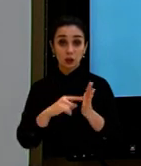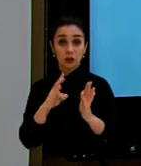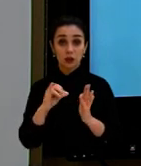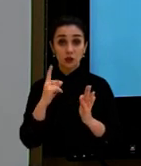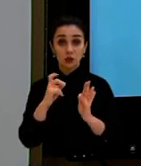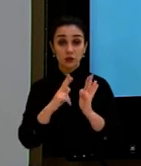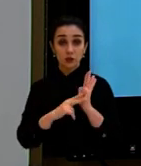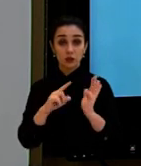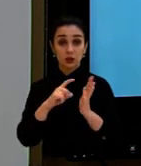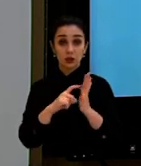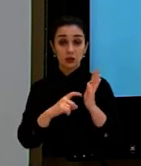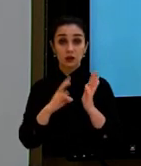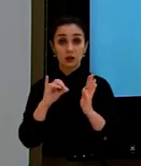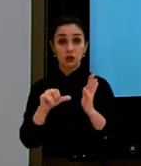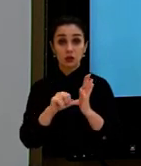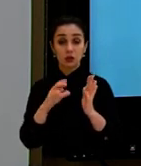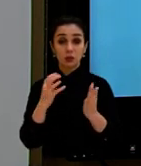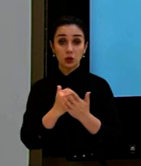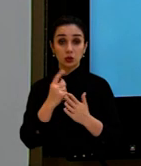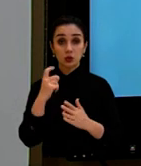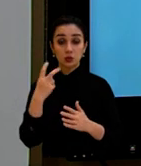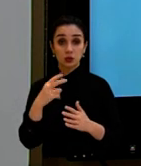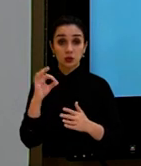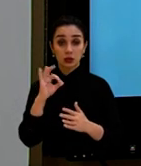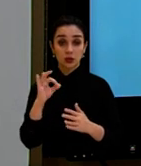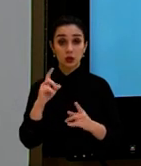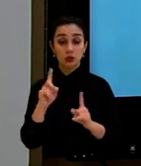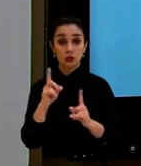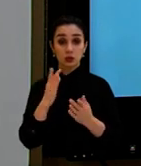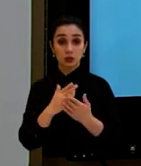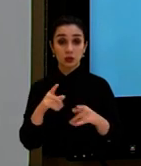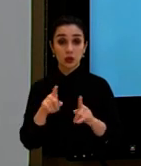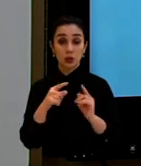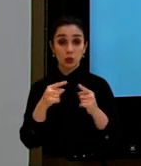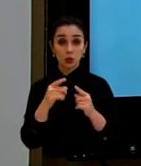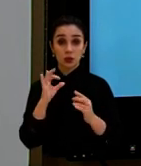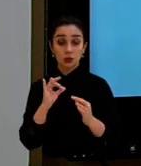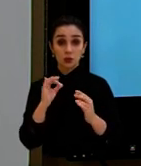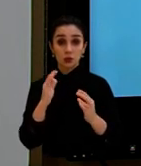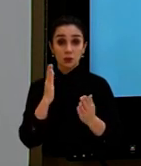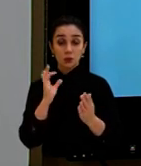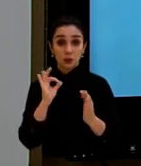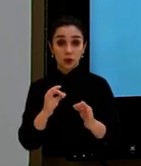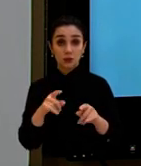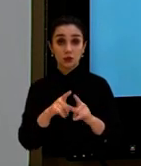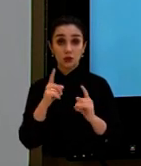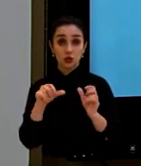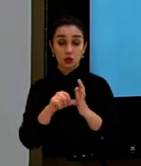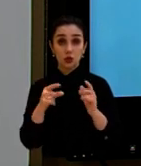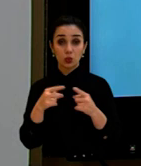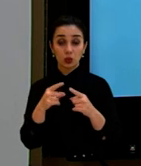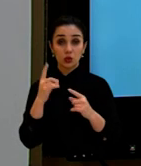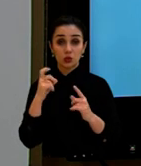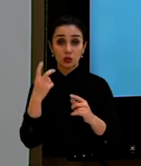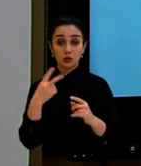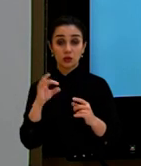на 180, разделить на 6, получаем 120 градусов. Значит, угол правильного шестиугольника 120